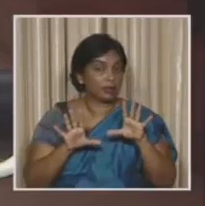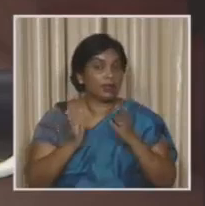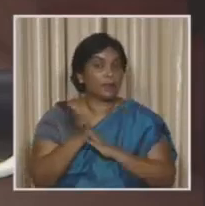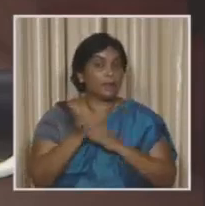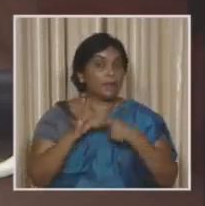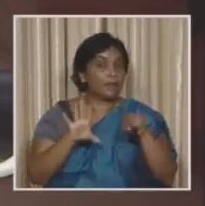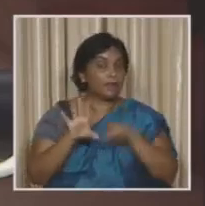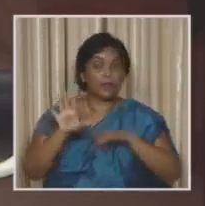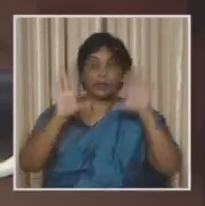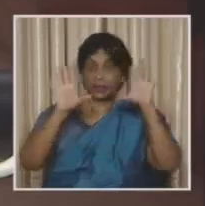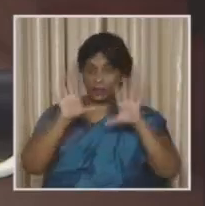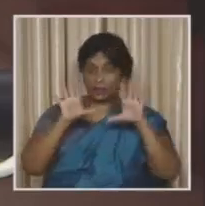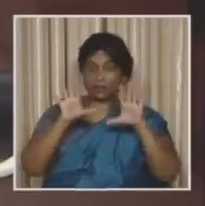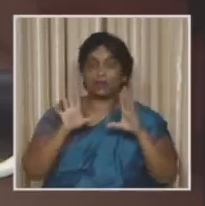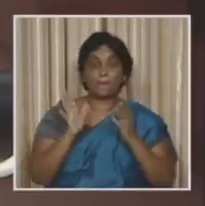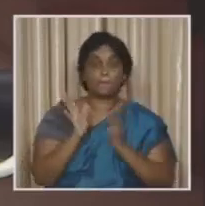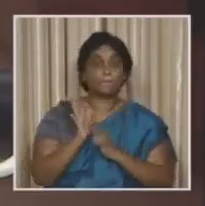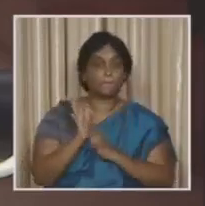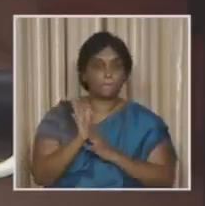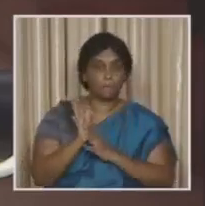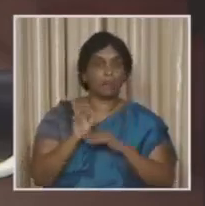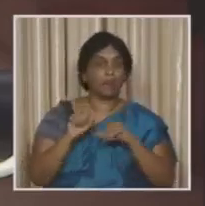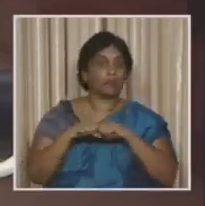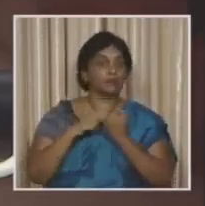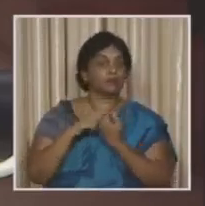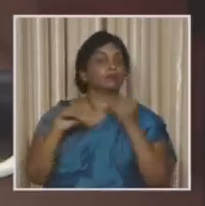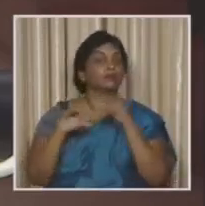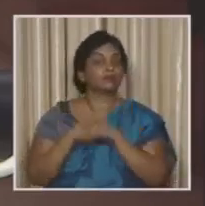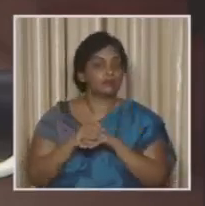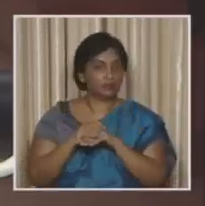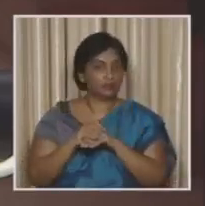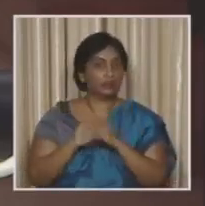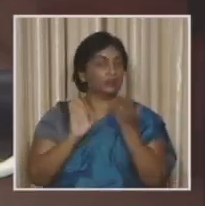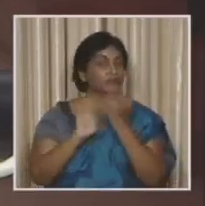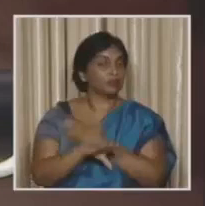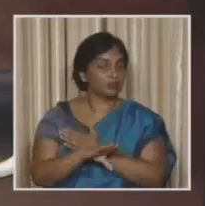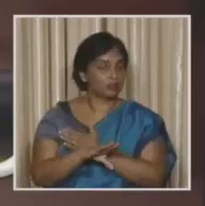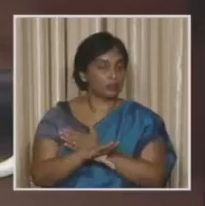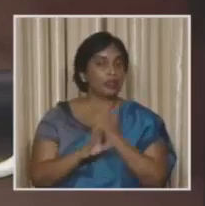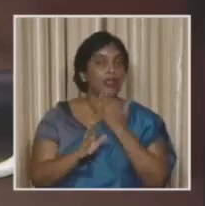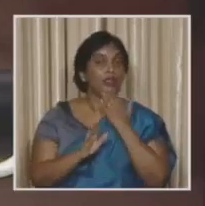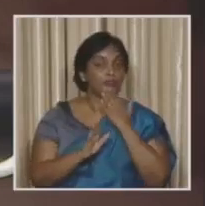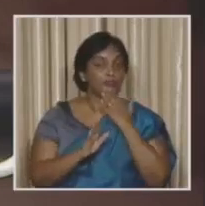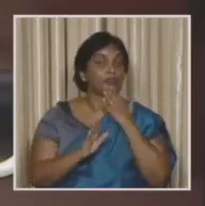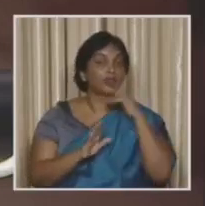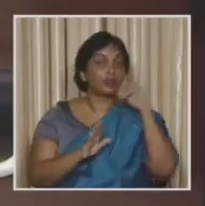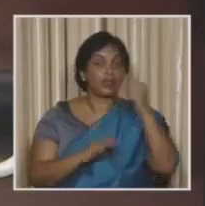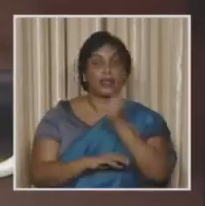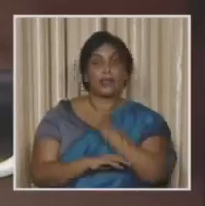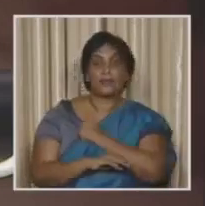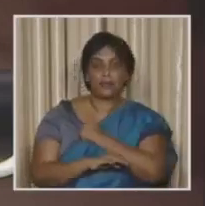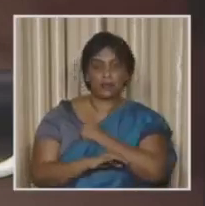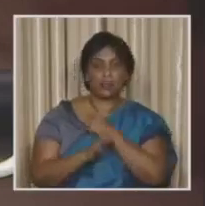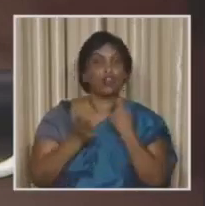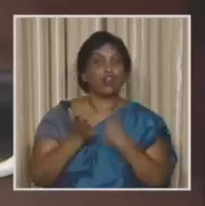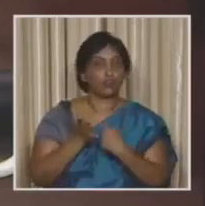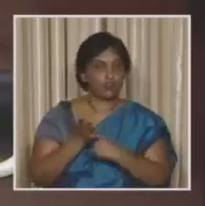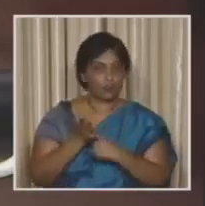Mei masih dah menida, milih tidak baru kepada padan mati nama hitapu American Exa Janapati Tanah Patiwara Roberto